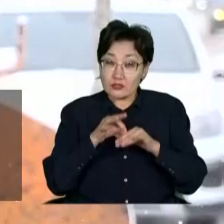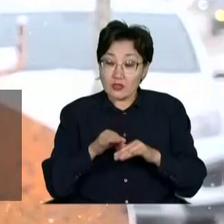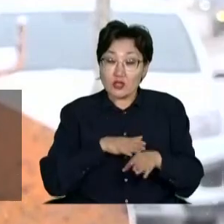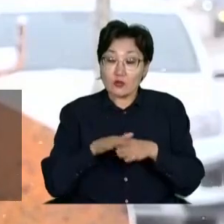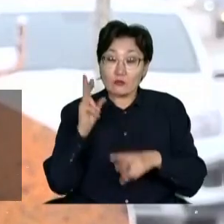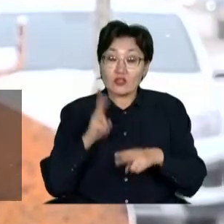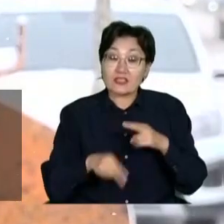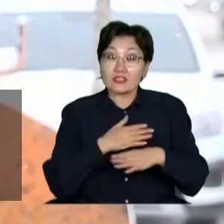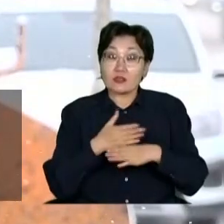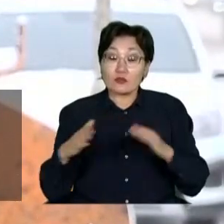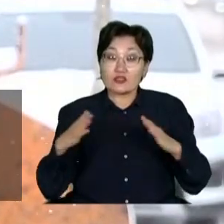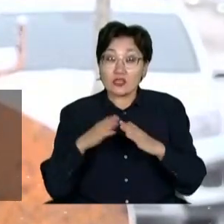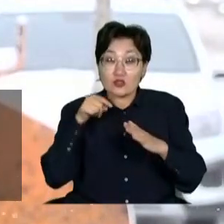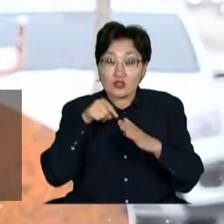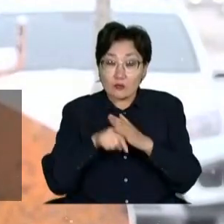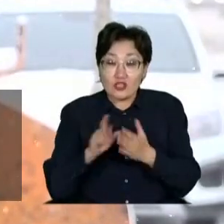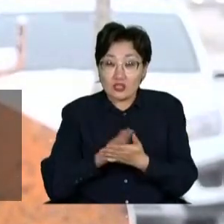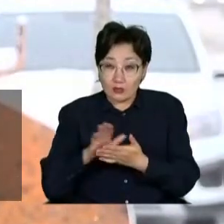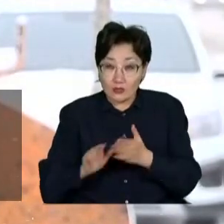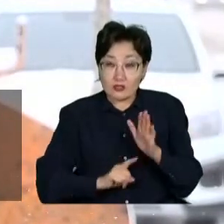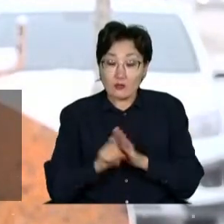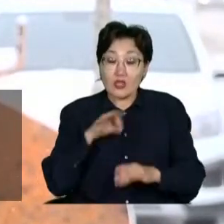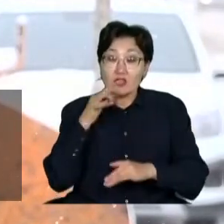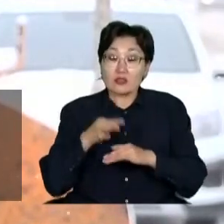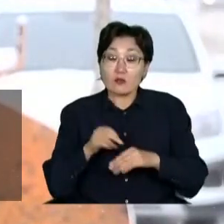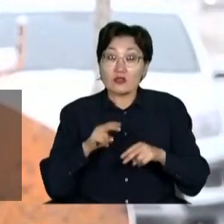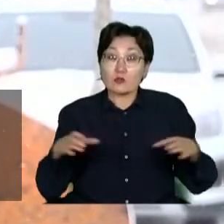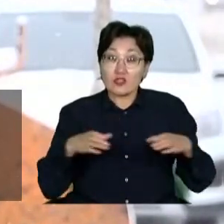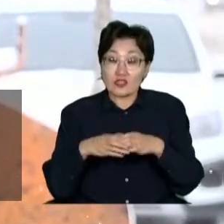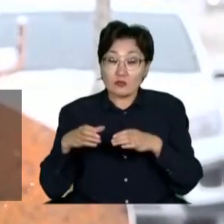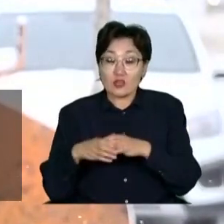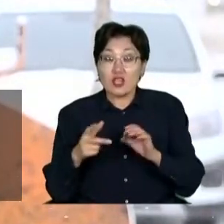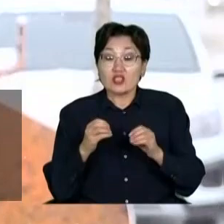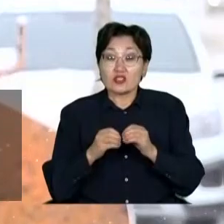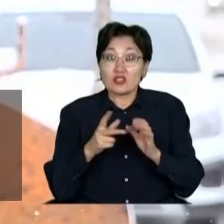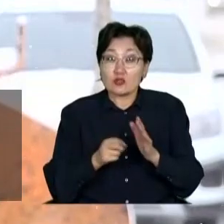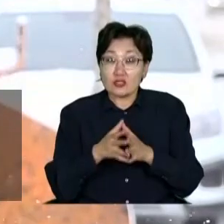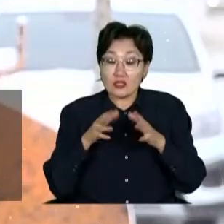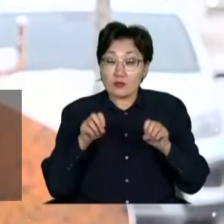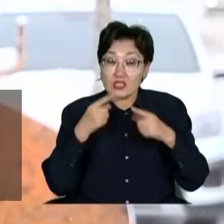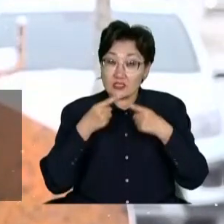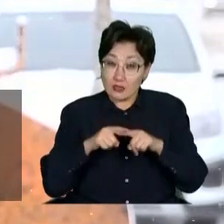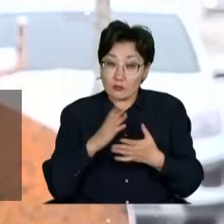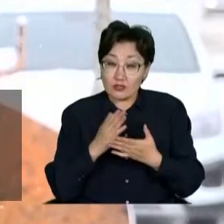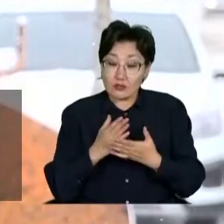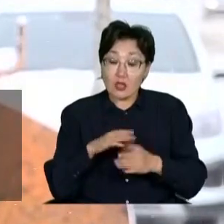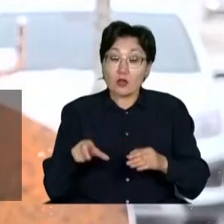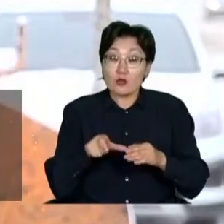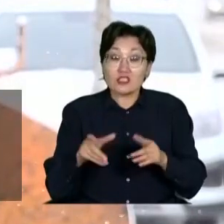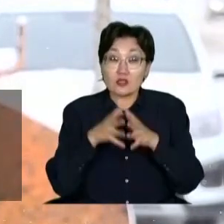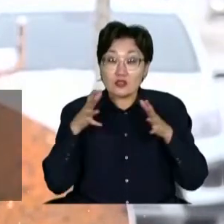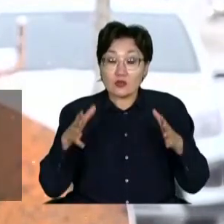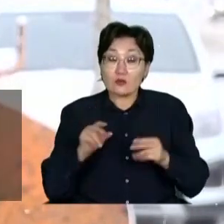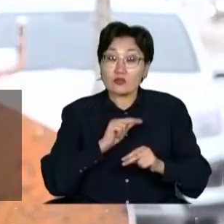толық аяқтағаннан кейін үйлердің арасын күрейміз. Ол іске жауапты 10 мердігерде жалпы 800-ден астам техника бар. Айта кететін мәселе жолдарды ауқымды